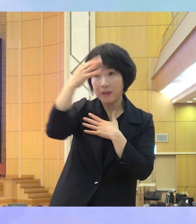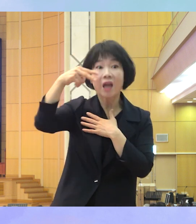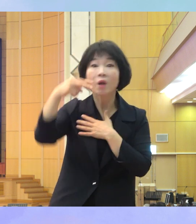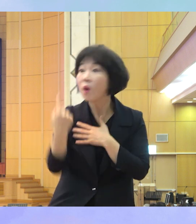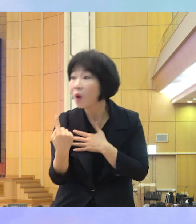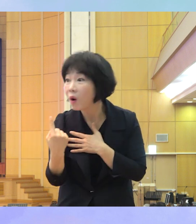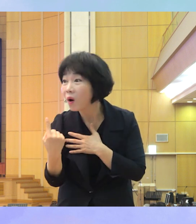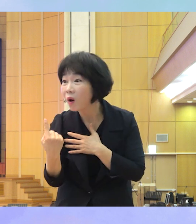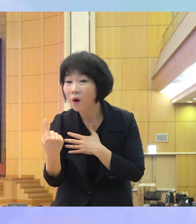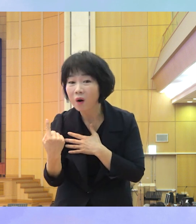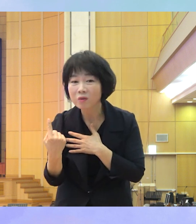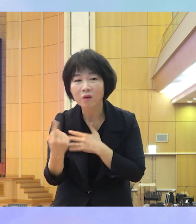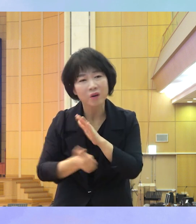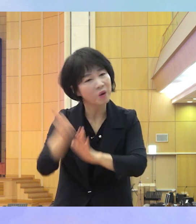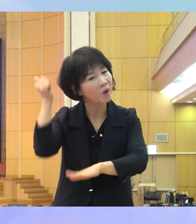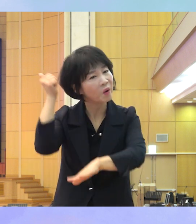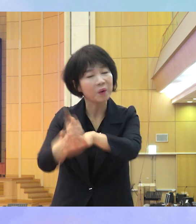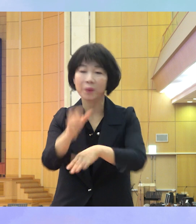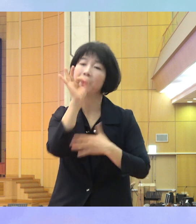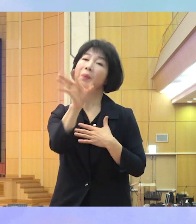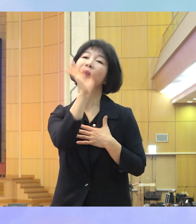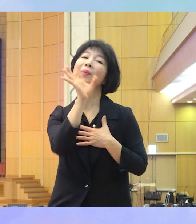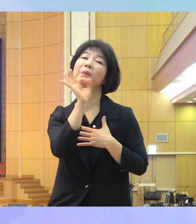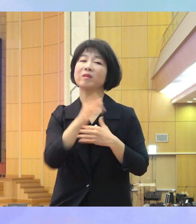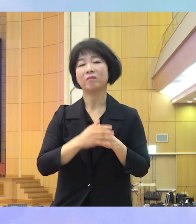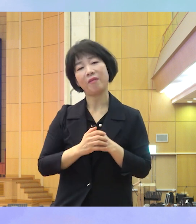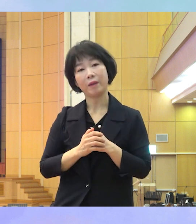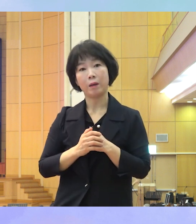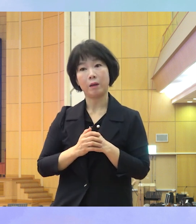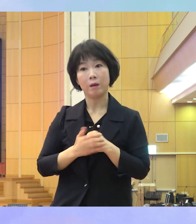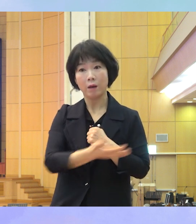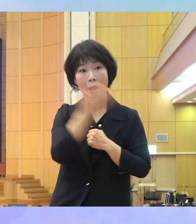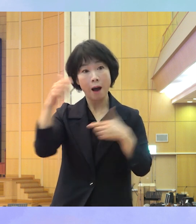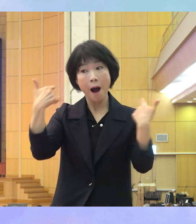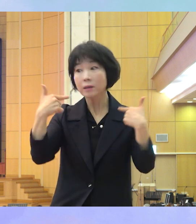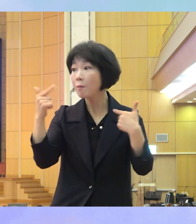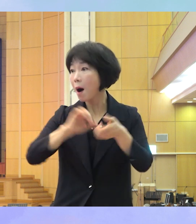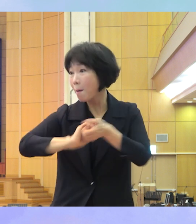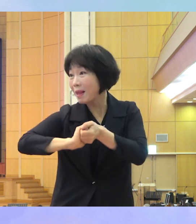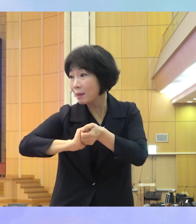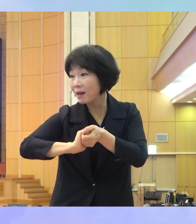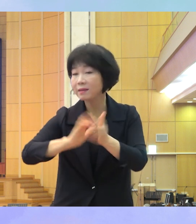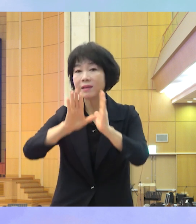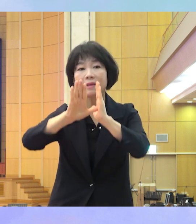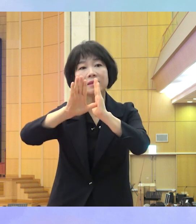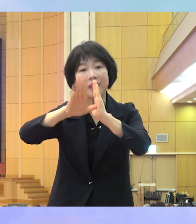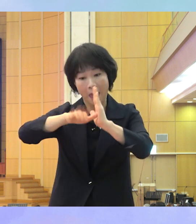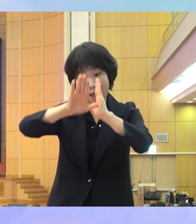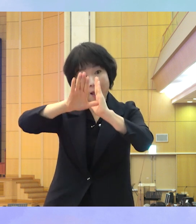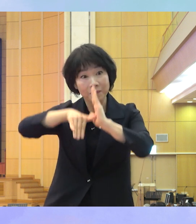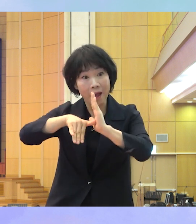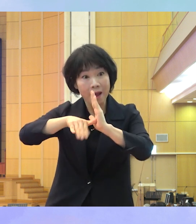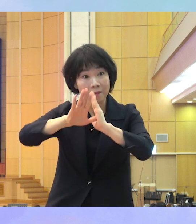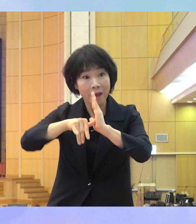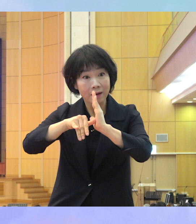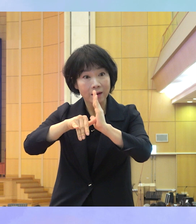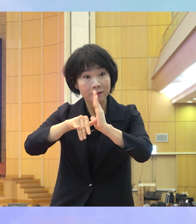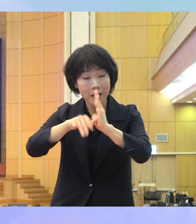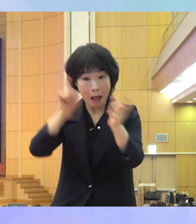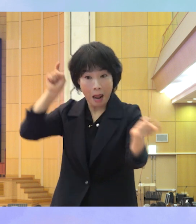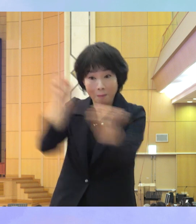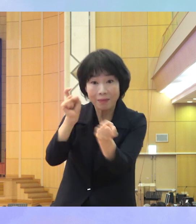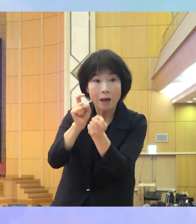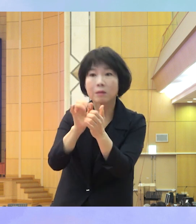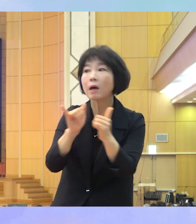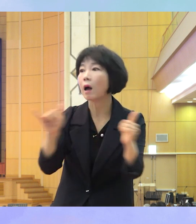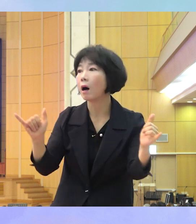해서 성공하는 것이 아니고 때가 있다고 그랬습니다. 이 때를 잘